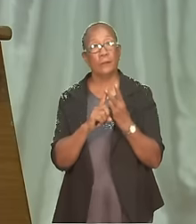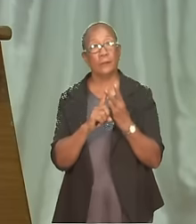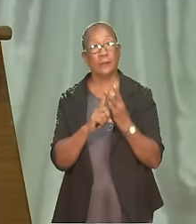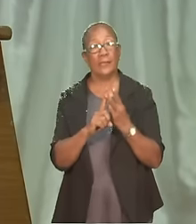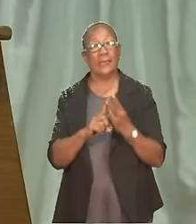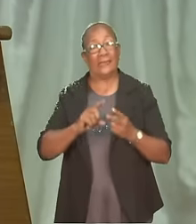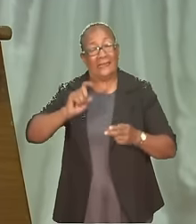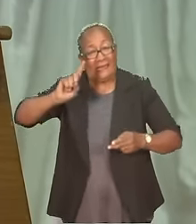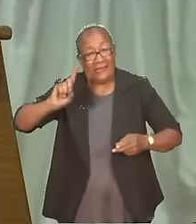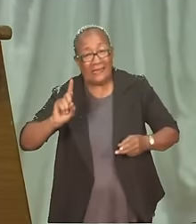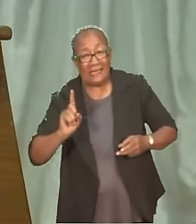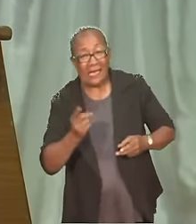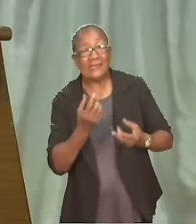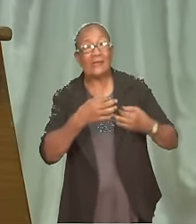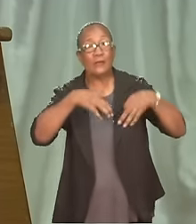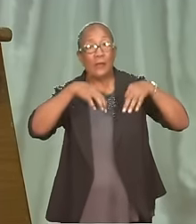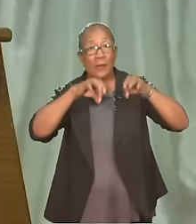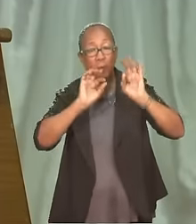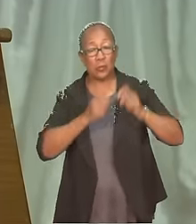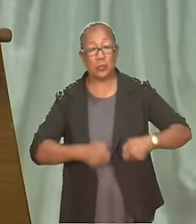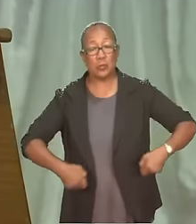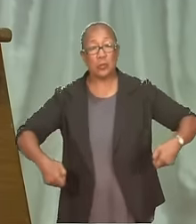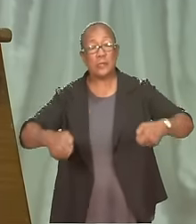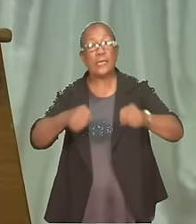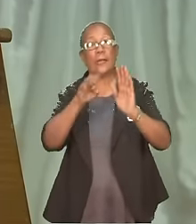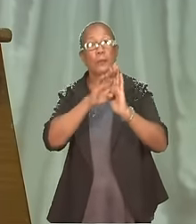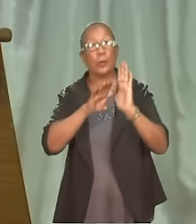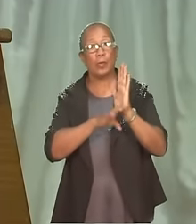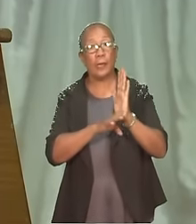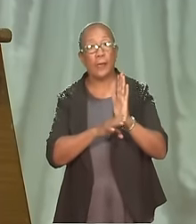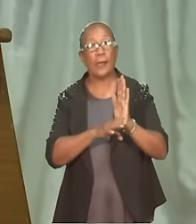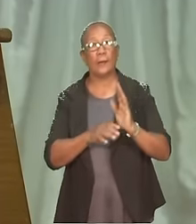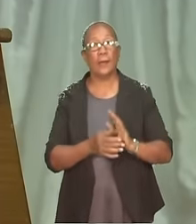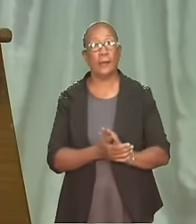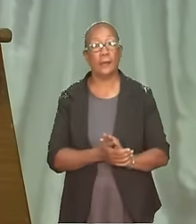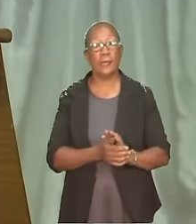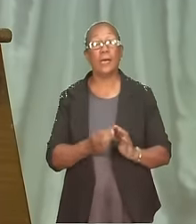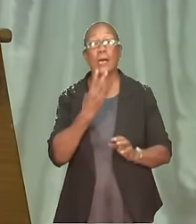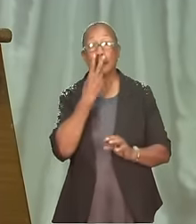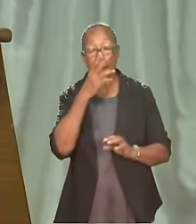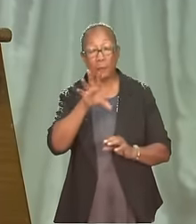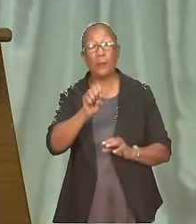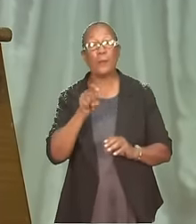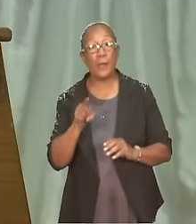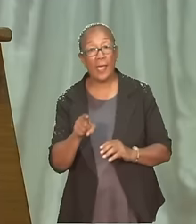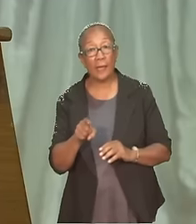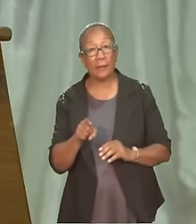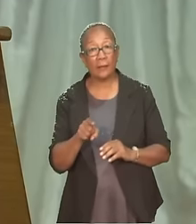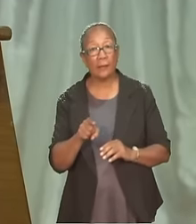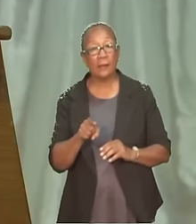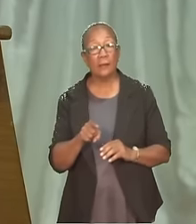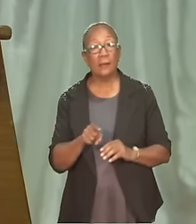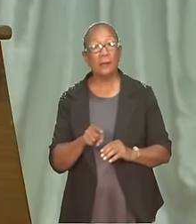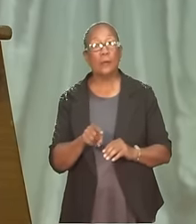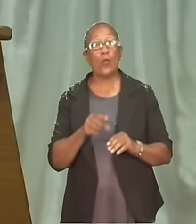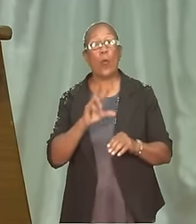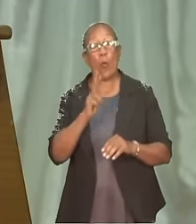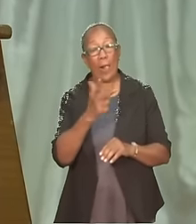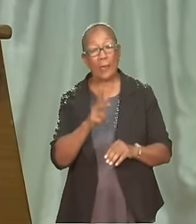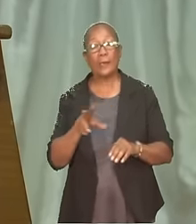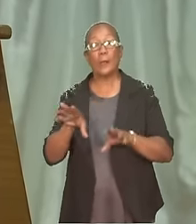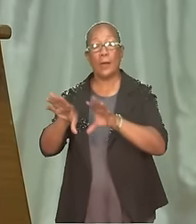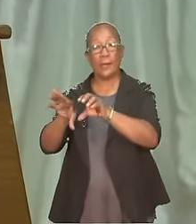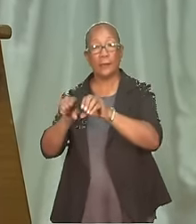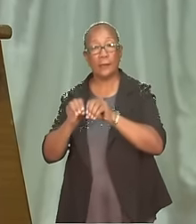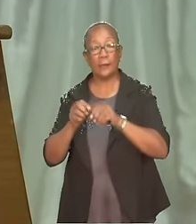drastisch verbeteren van ons sociaal programma. En u gaat komende tijd merken welke die drastische maatregelen zullen zijn binnen ons sociaal